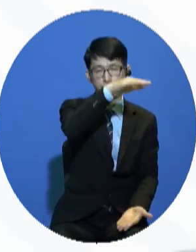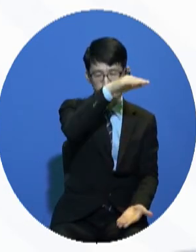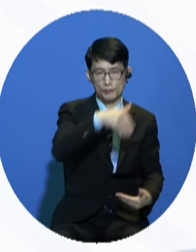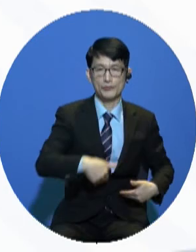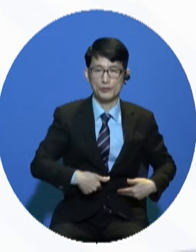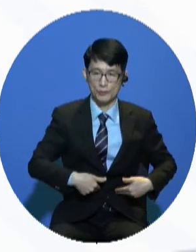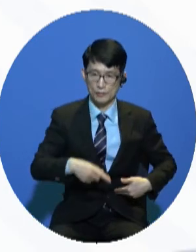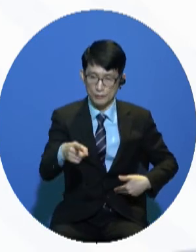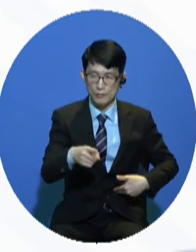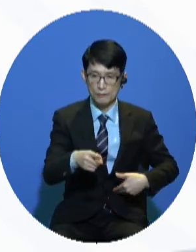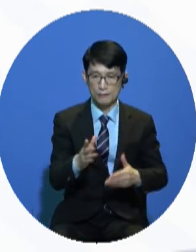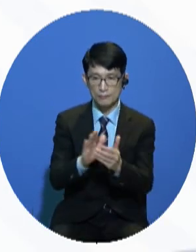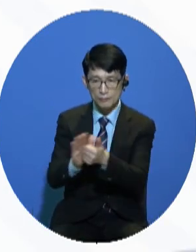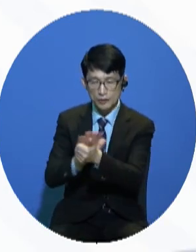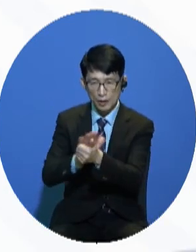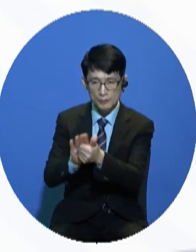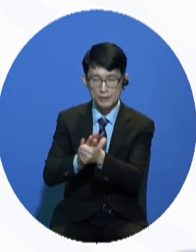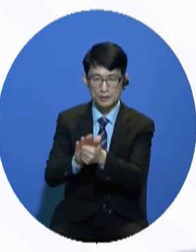이렇게 지원할 수 있는 그런